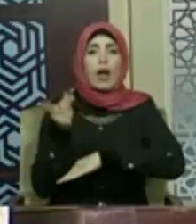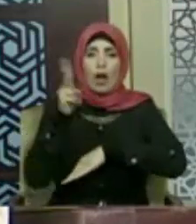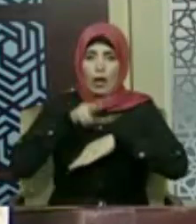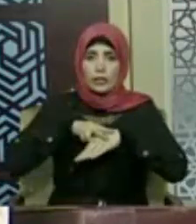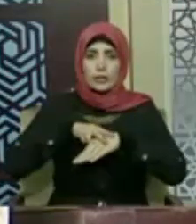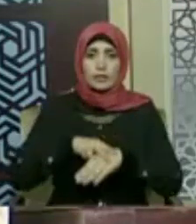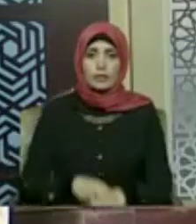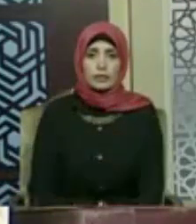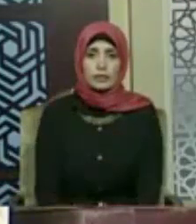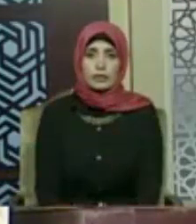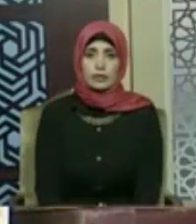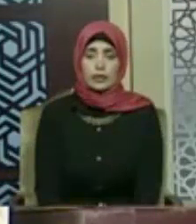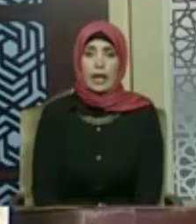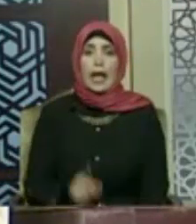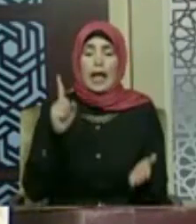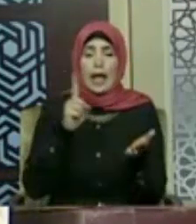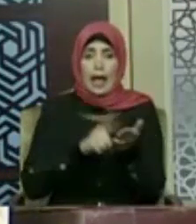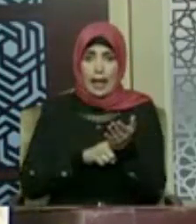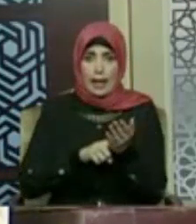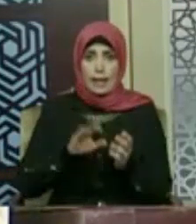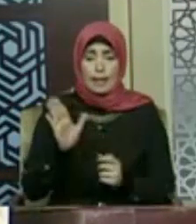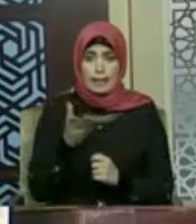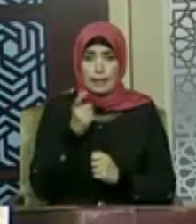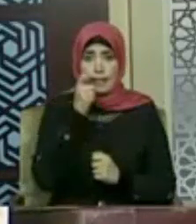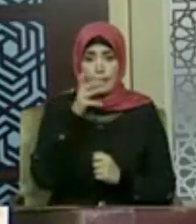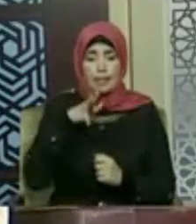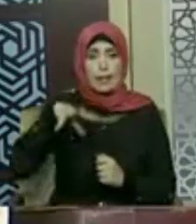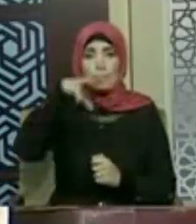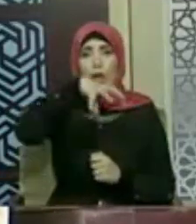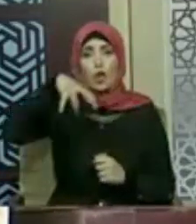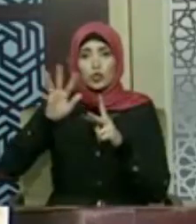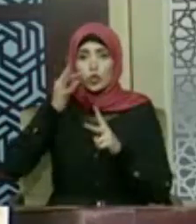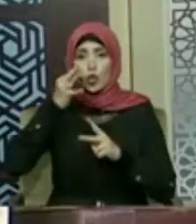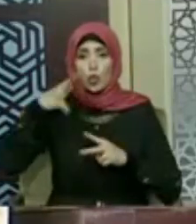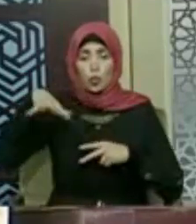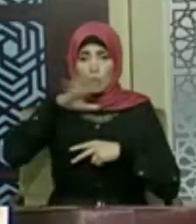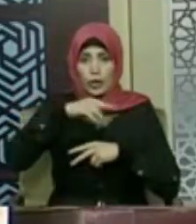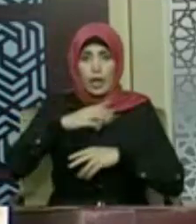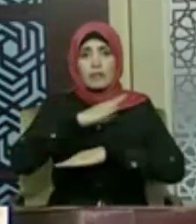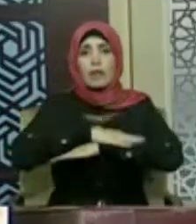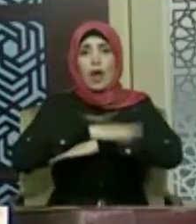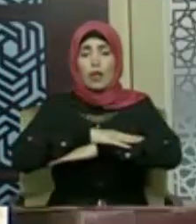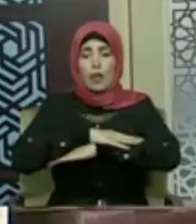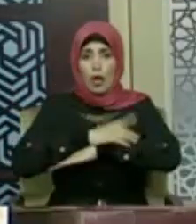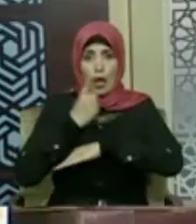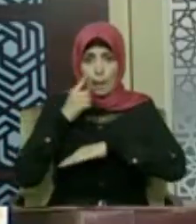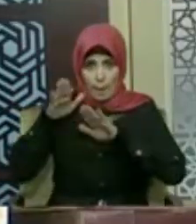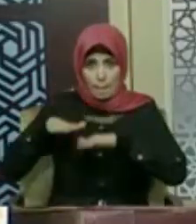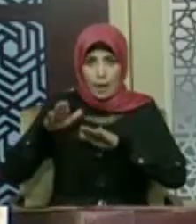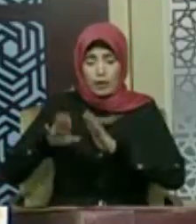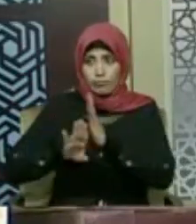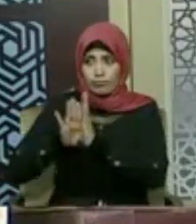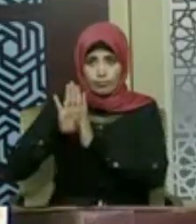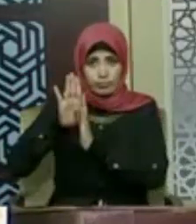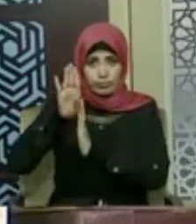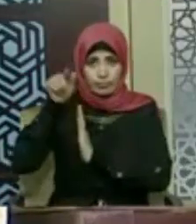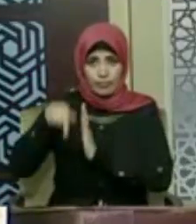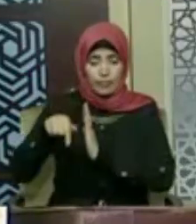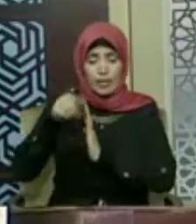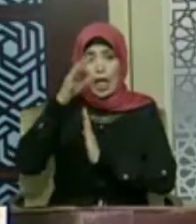إنما الأمم الأخلاق ما بقيت، فإن هم ذهبت